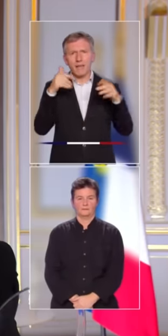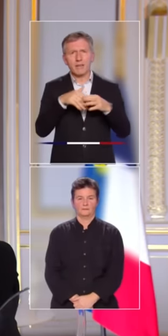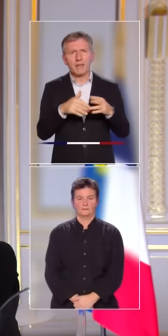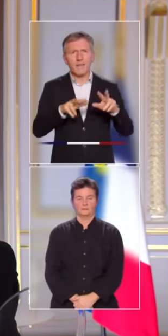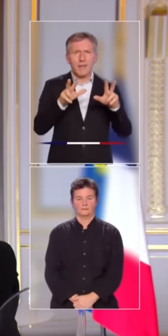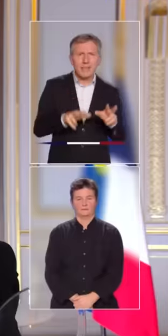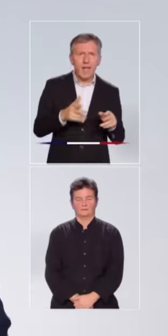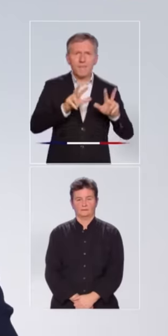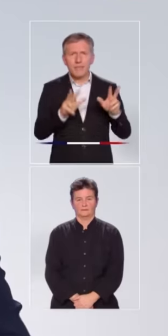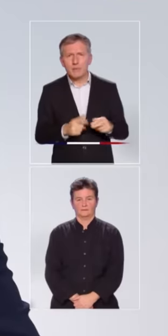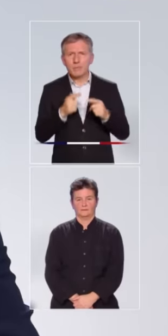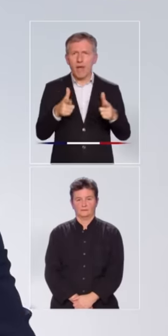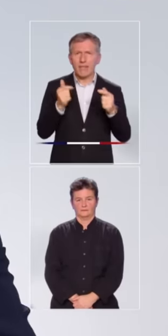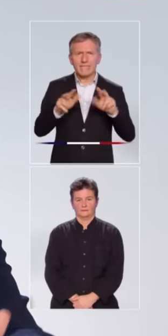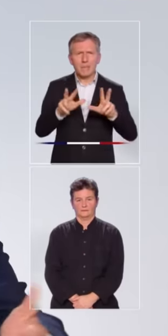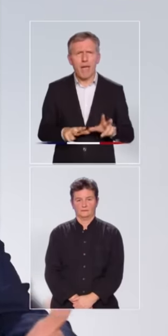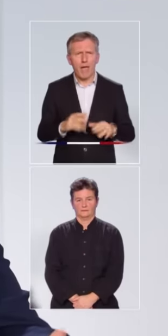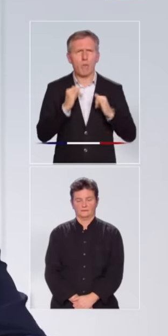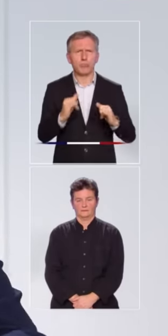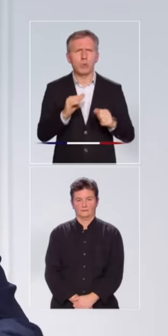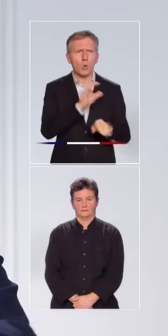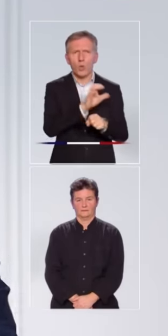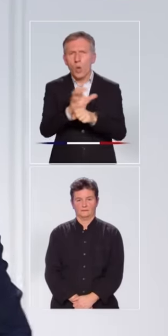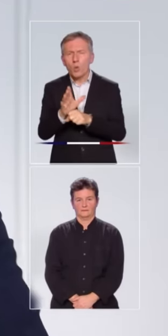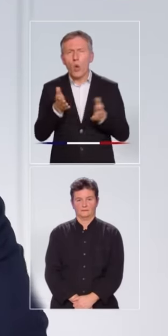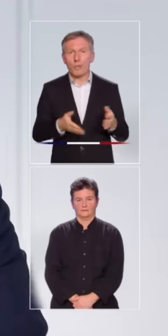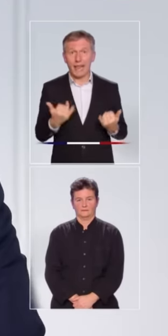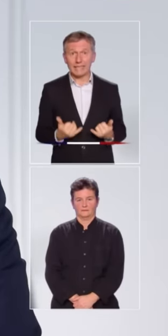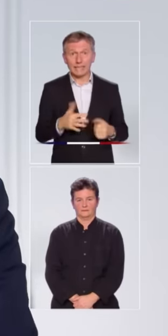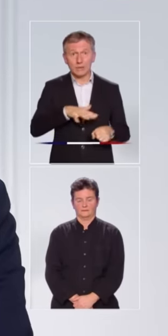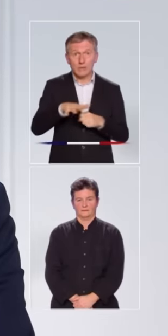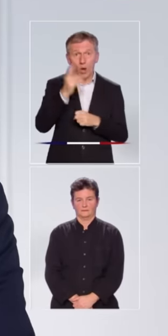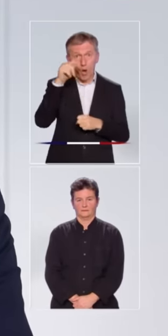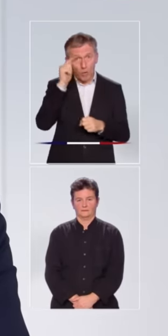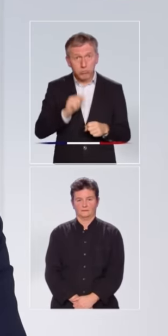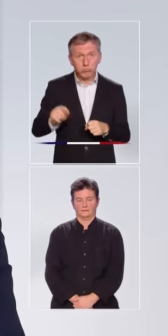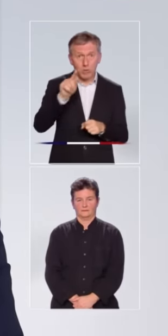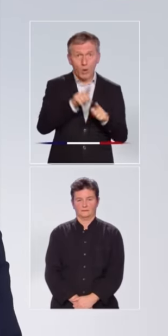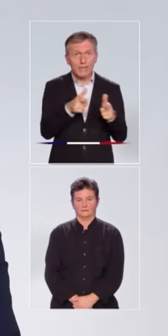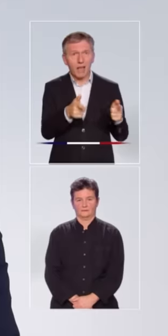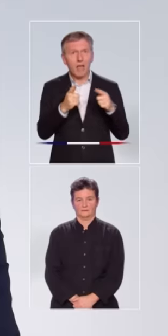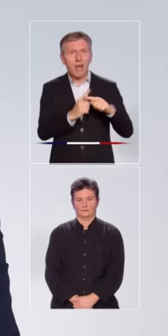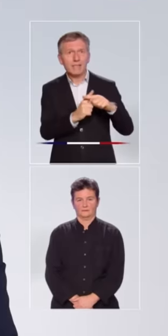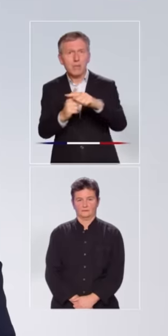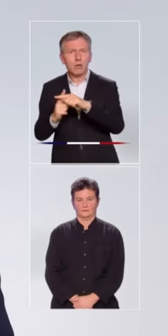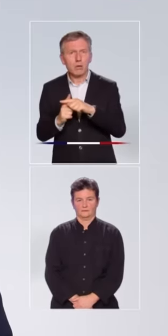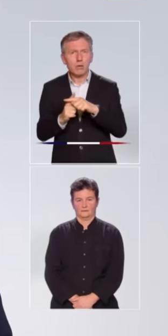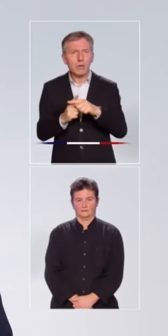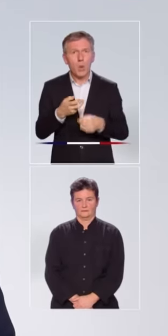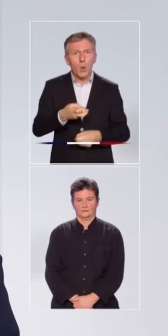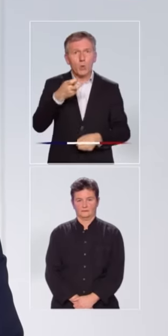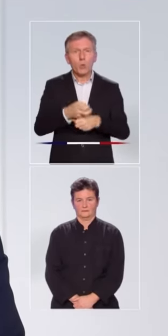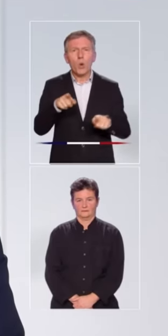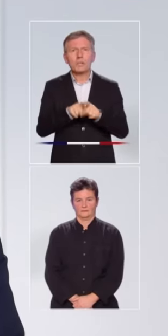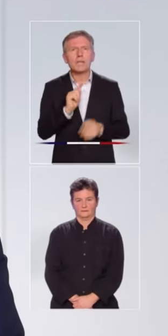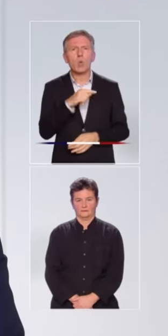cyber, et y compris dans notre quotidien, sur des hôpitaux en France et ailleurs en Europe, qui a durci en décidant de